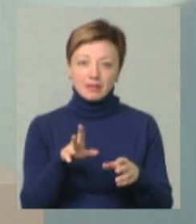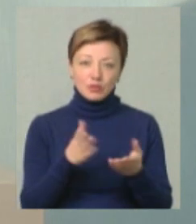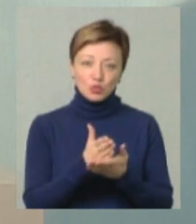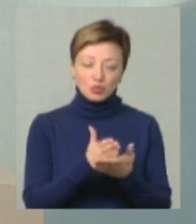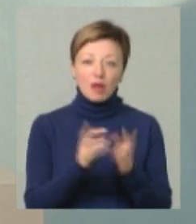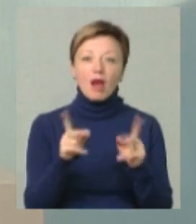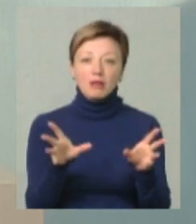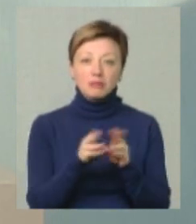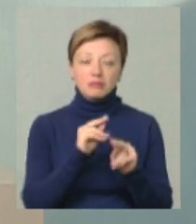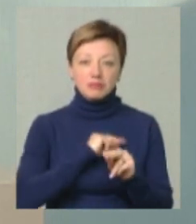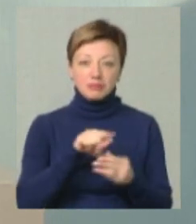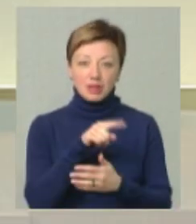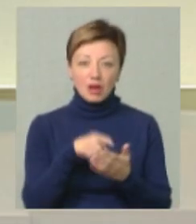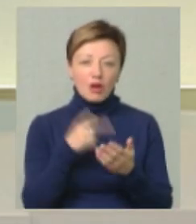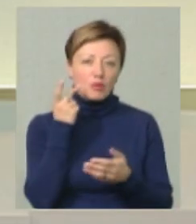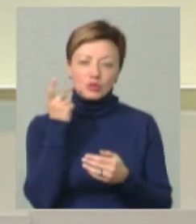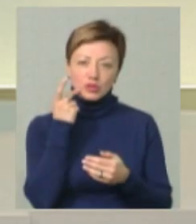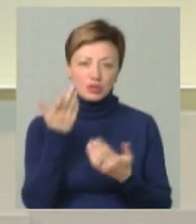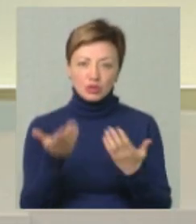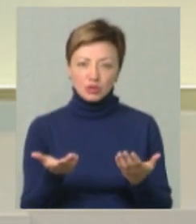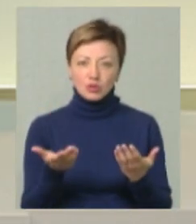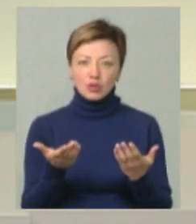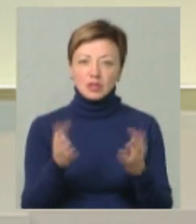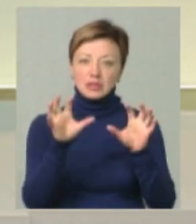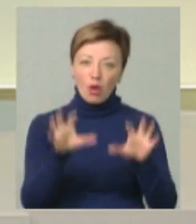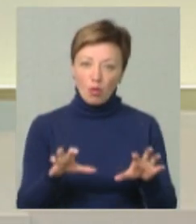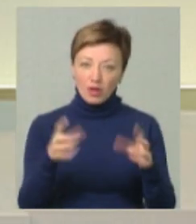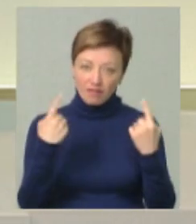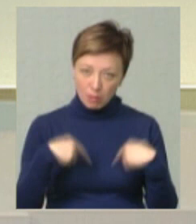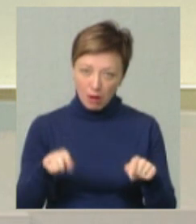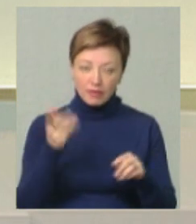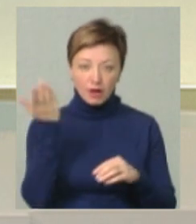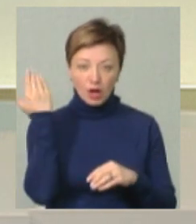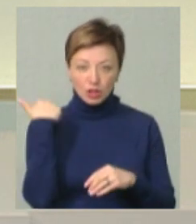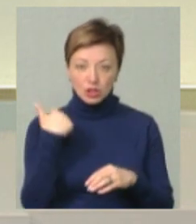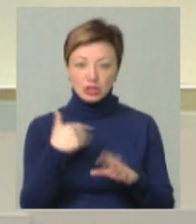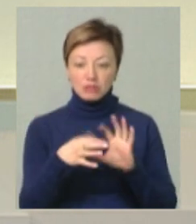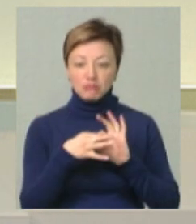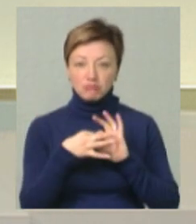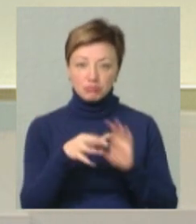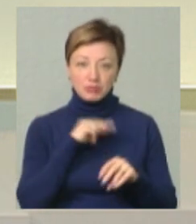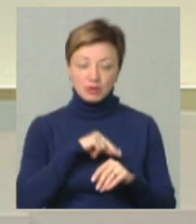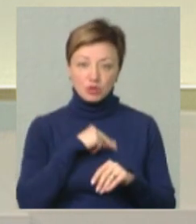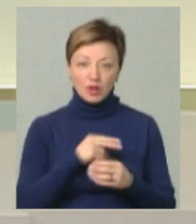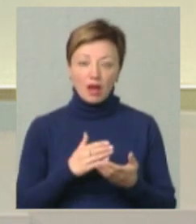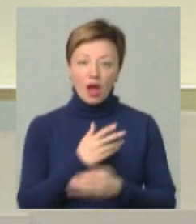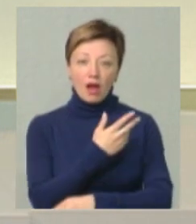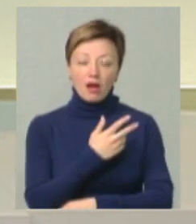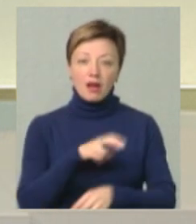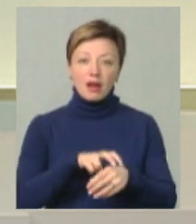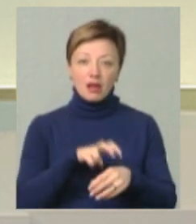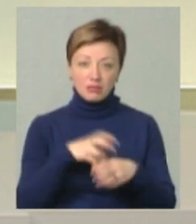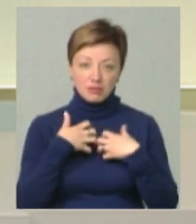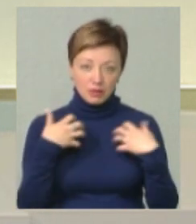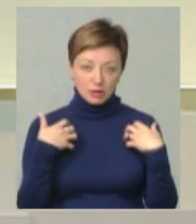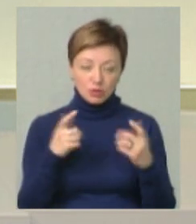ветеринарною службою загалом. Ну, ми постійно, це і закон вимагав раніше співпрацю з ветеринарною службою, бо треба